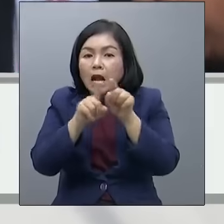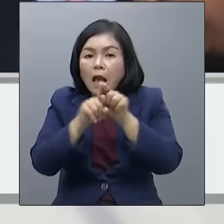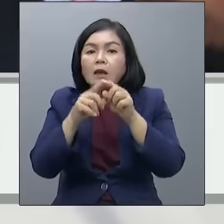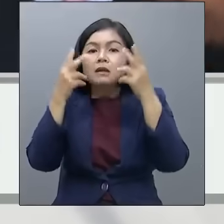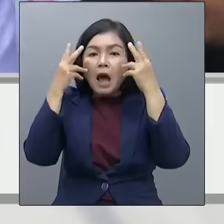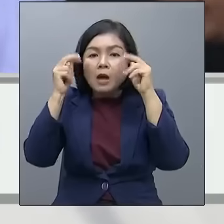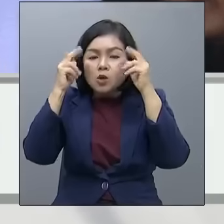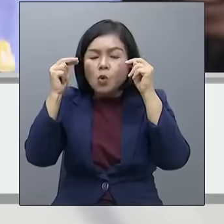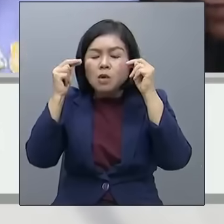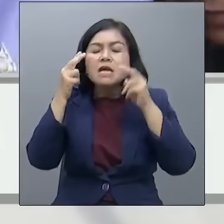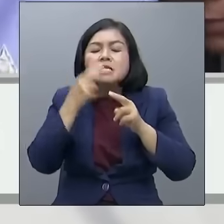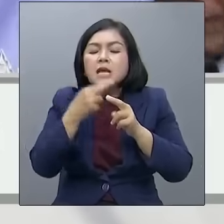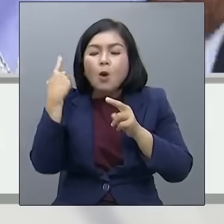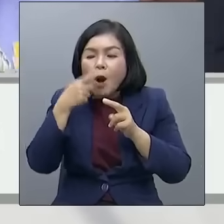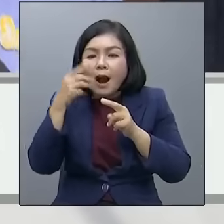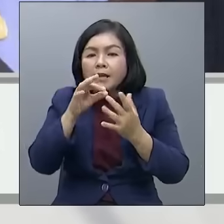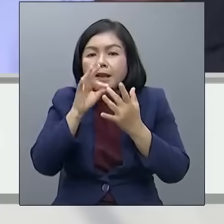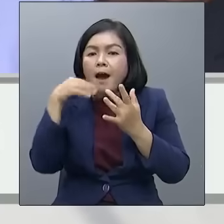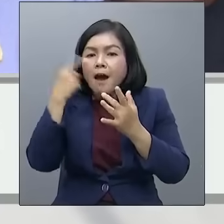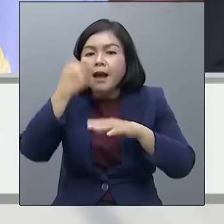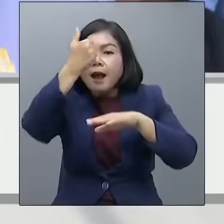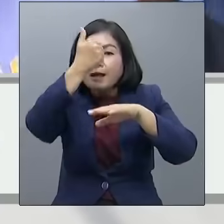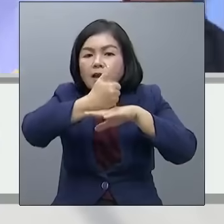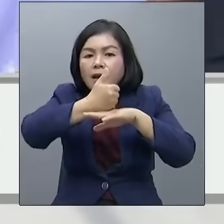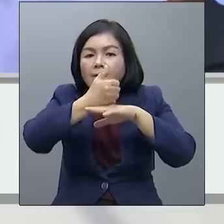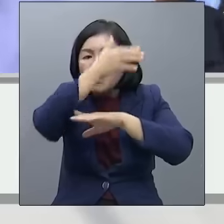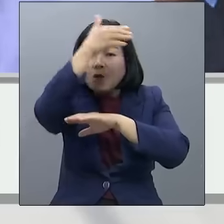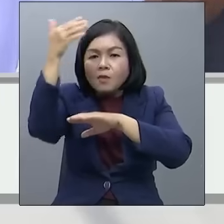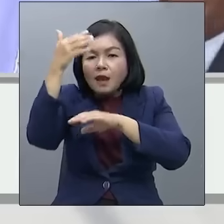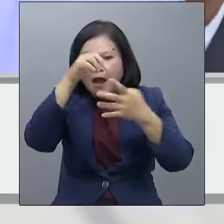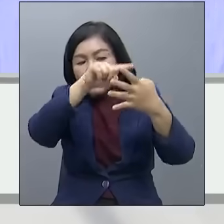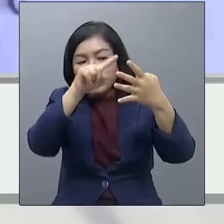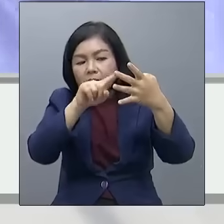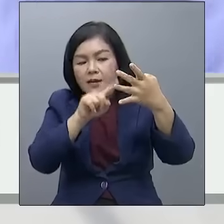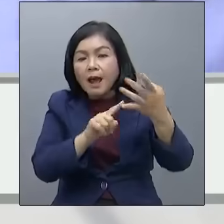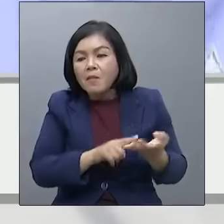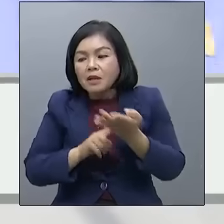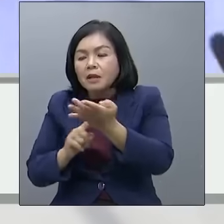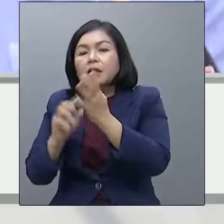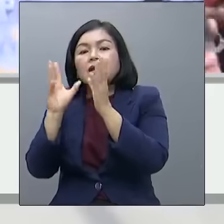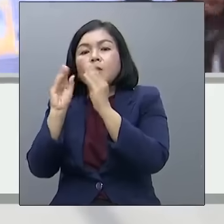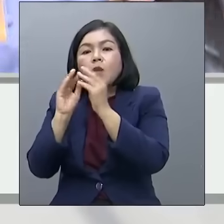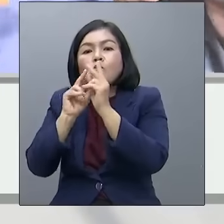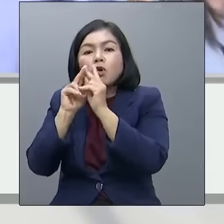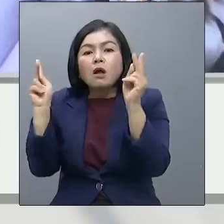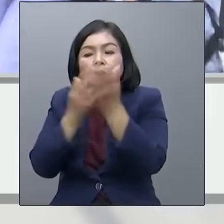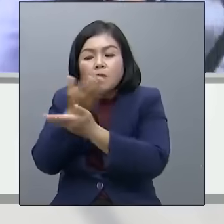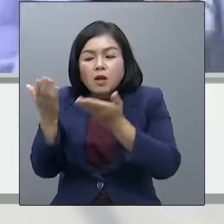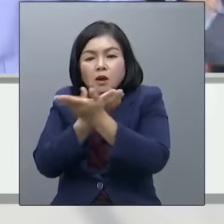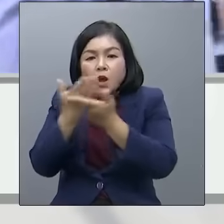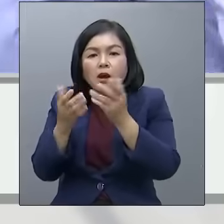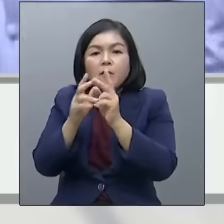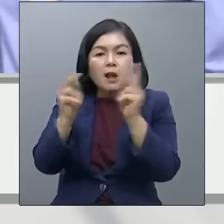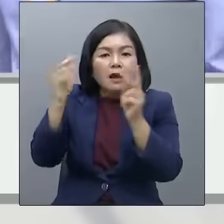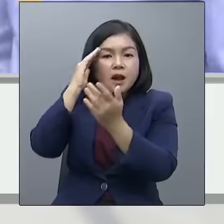ชื่อในใจที่ตอนนี้ก็คงจะเห็นโปรไฟล์ของทั้ง4นายแล้วเนี่ยเอามาเสนอในที่ประชุมกตร. ซึ่งมีสัดส่วนคณะกรรมการกตร